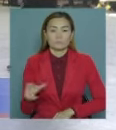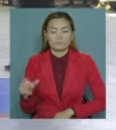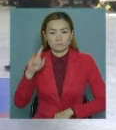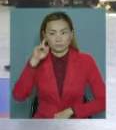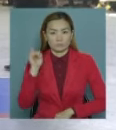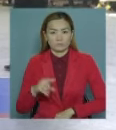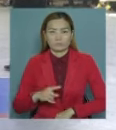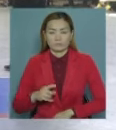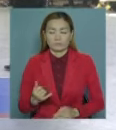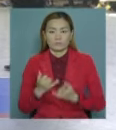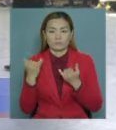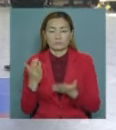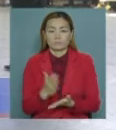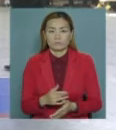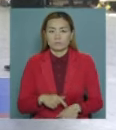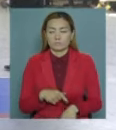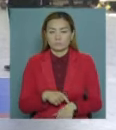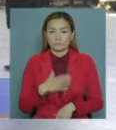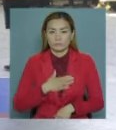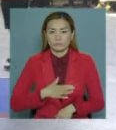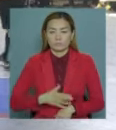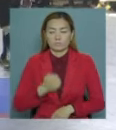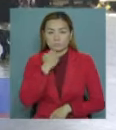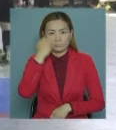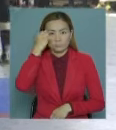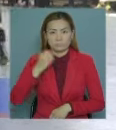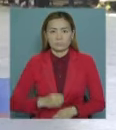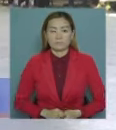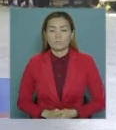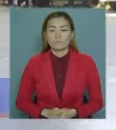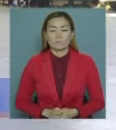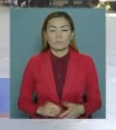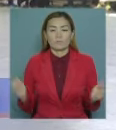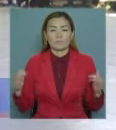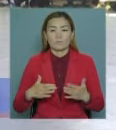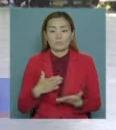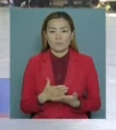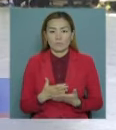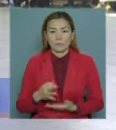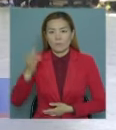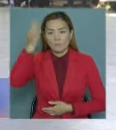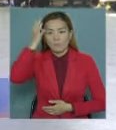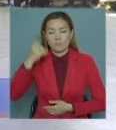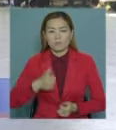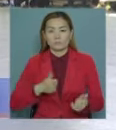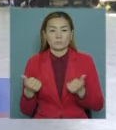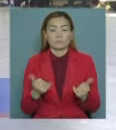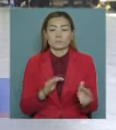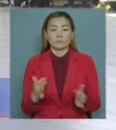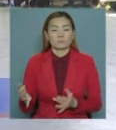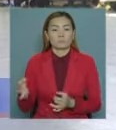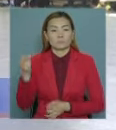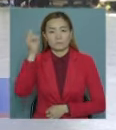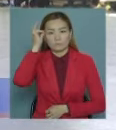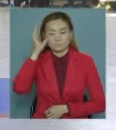его соратников, которые до сих пор действуют. Много ветеранов. Вчера вот мы собрались, вспомнили много хорошего. И,